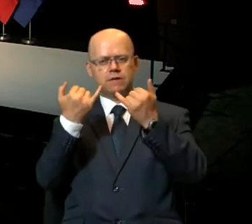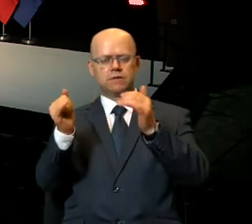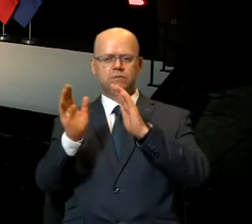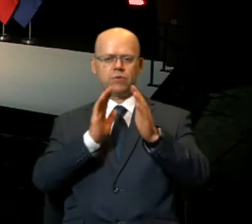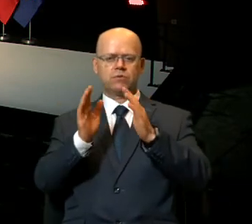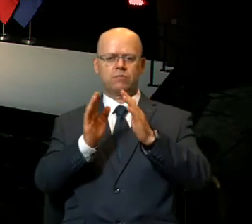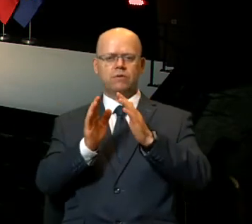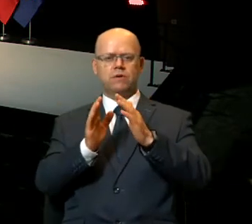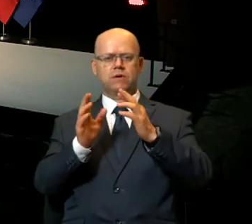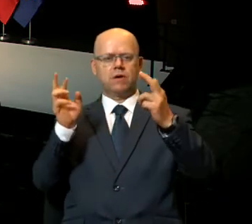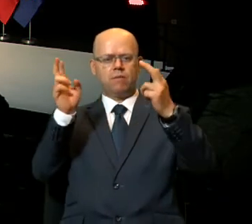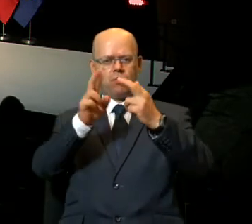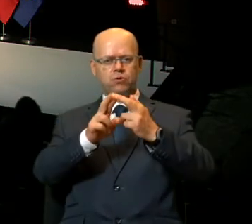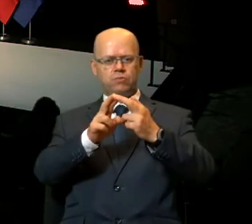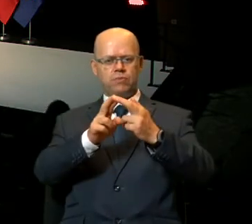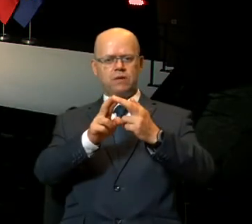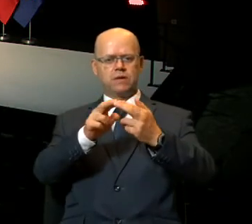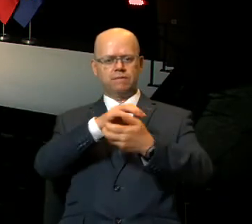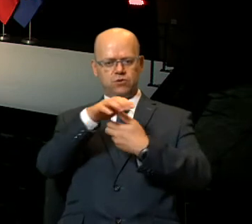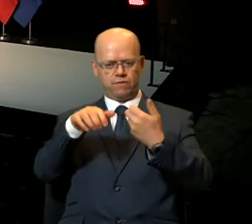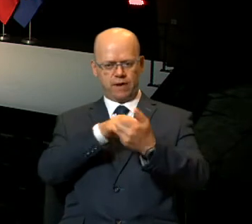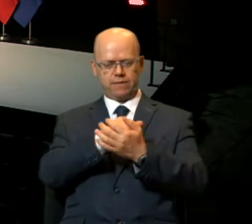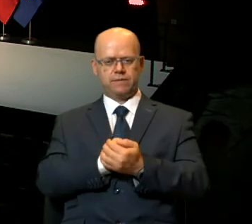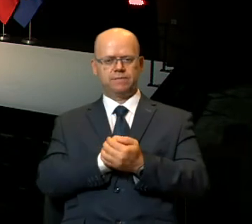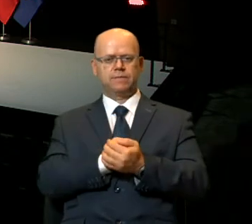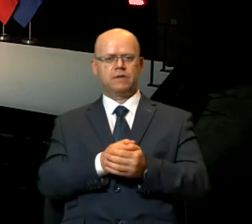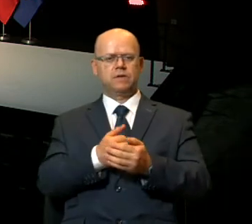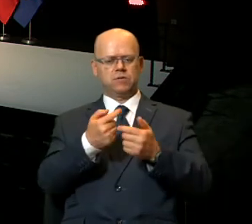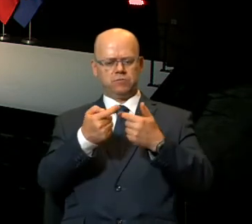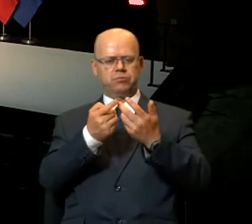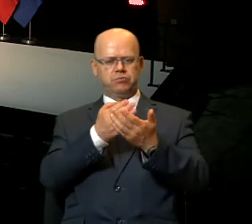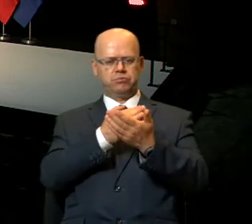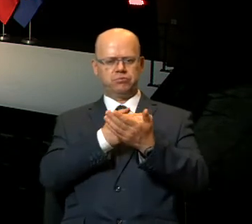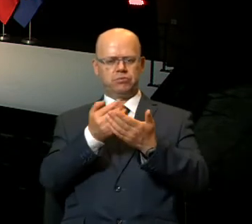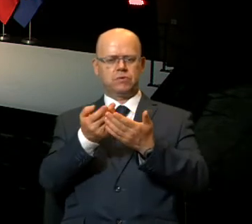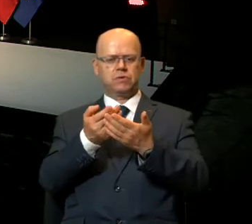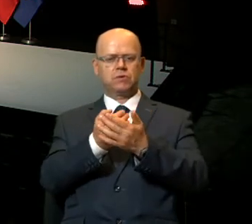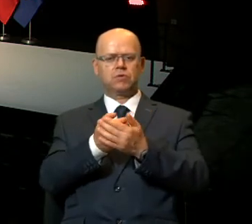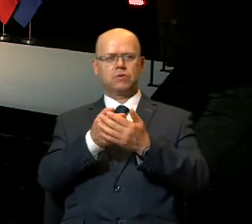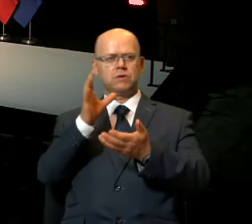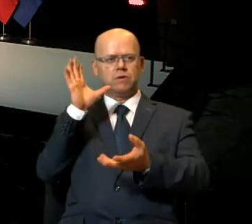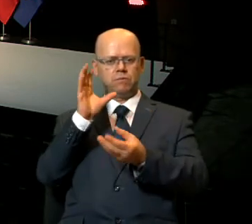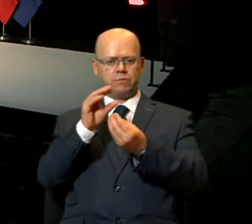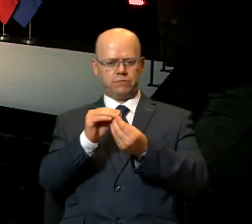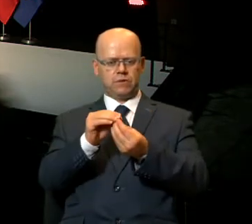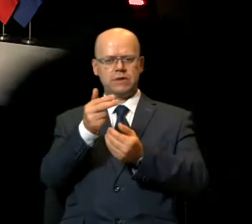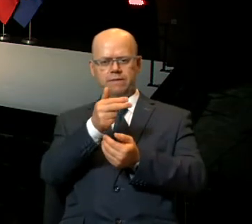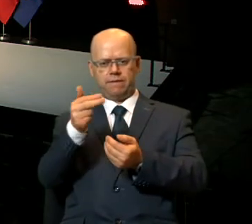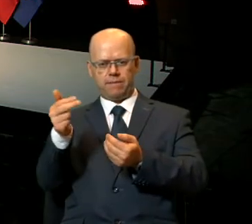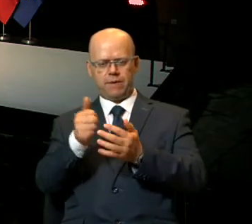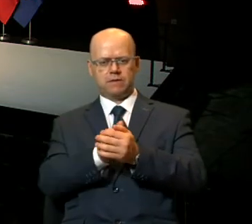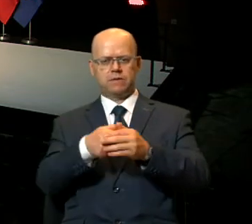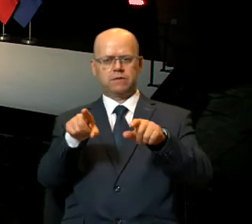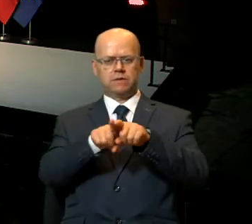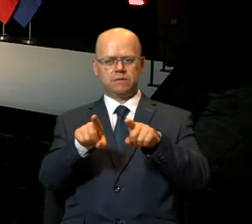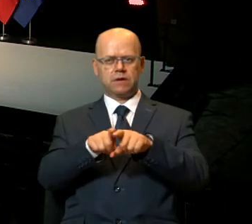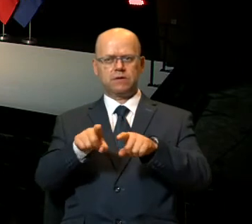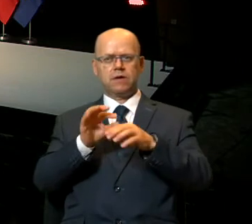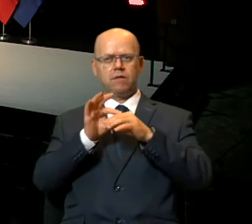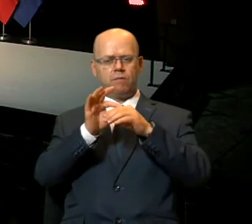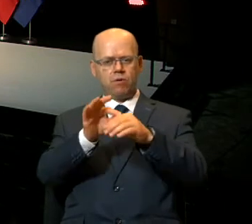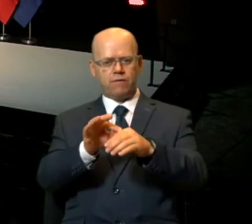wchodzenia w relacje ze światem. I tu na kilkudziesięciu stronach macie Państwo streszczenie tej koncepcji i takie systematyczne w nią wprowadzenie